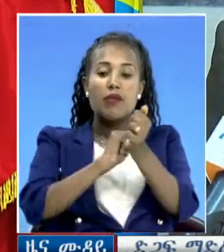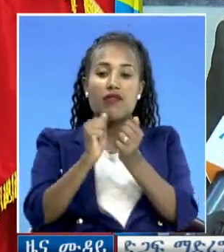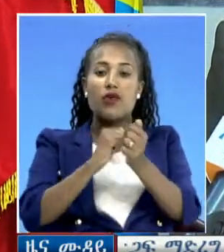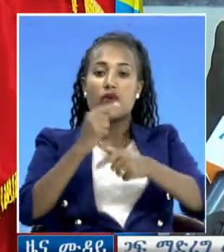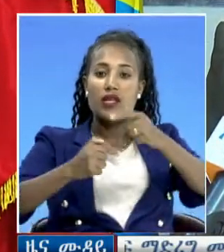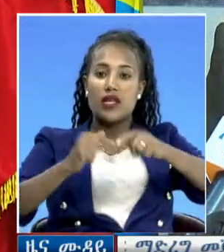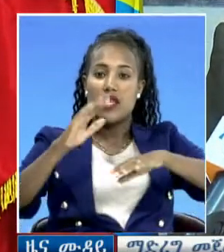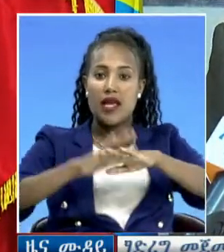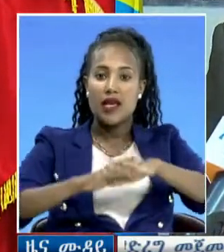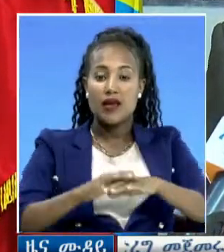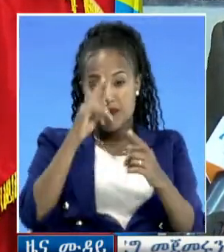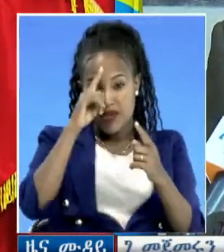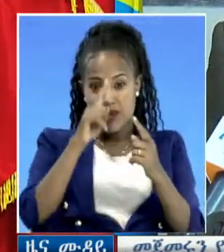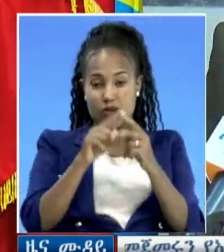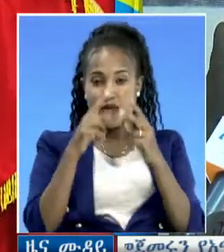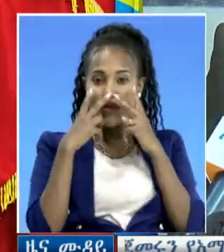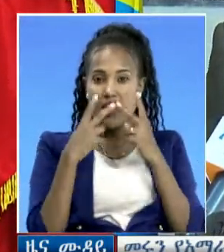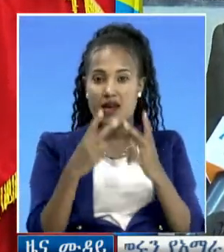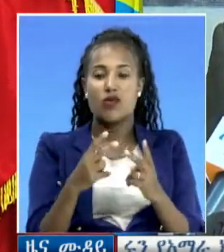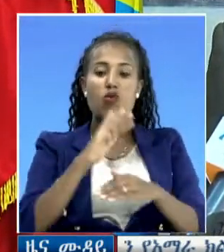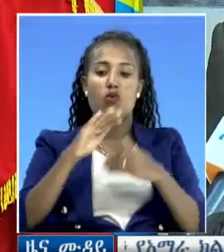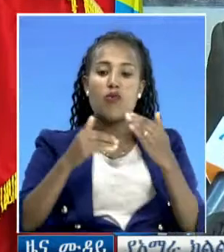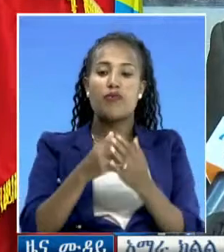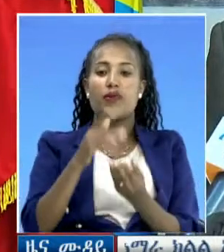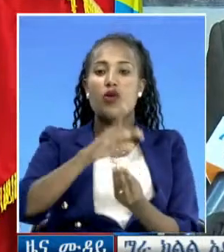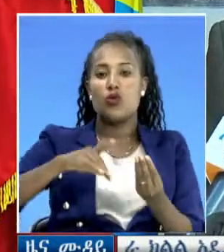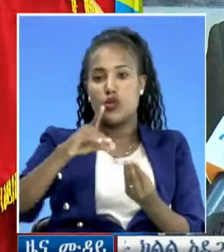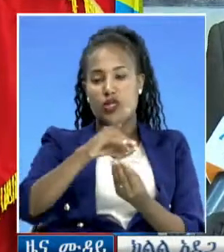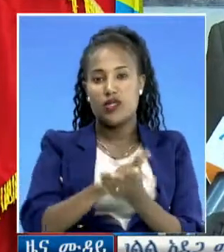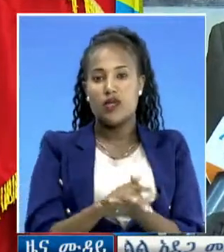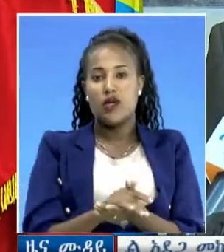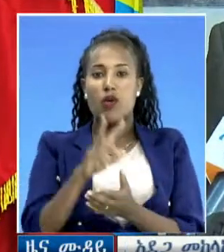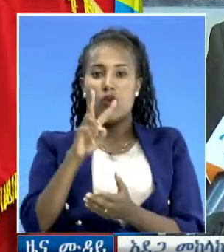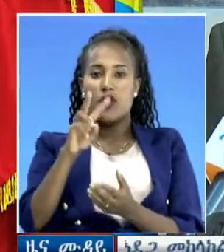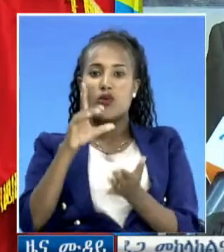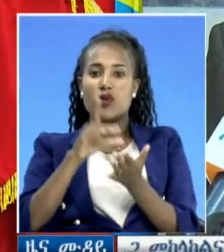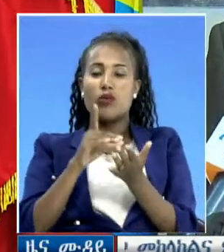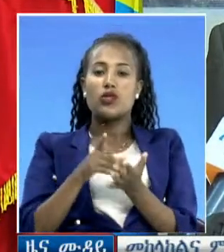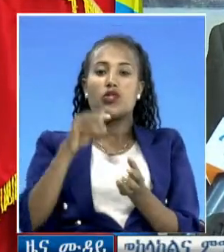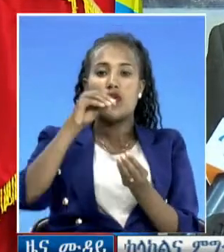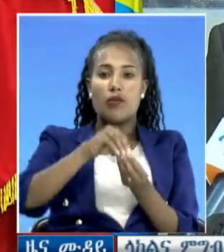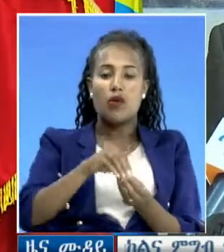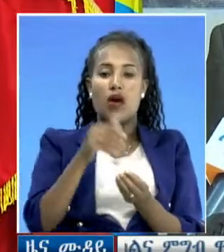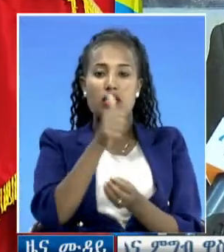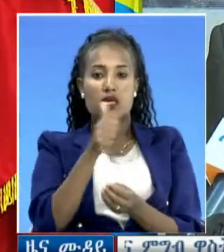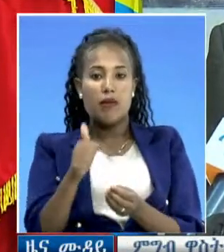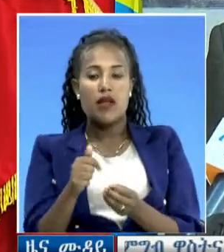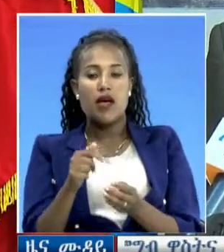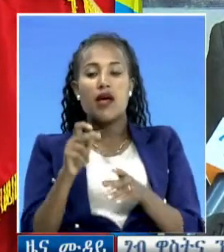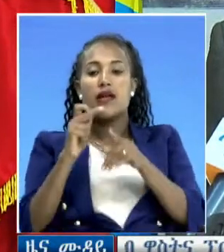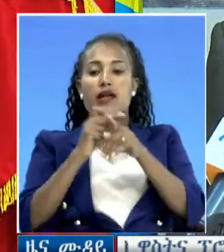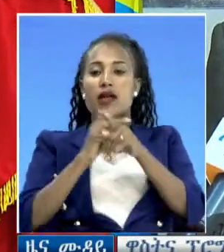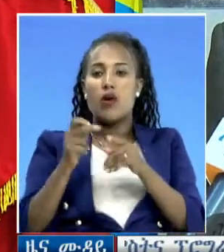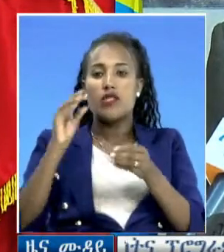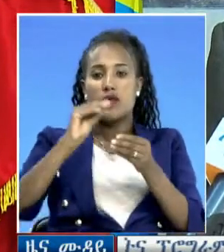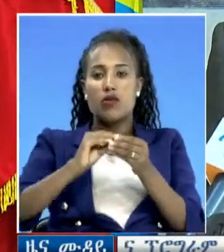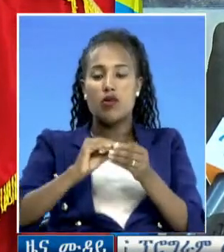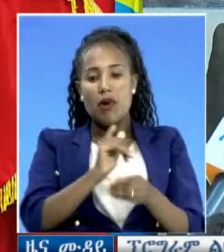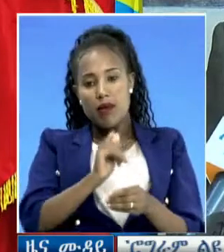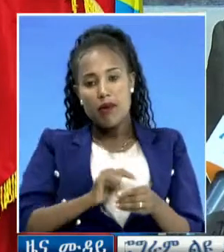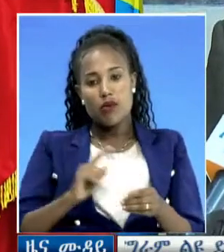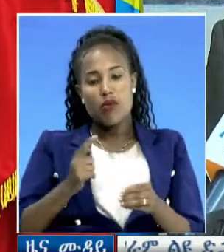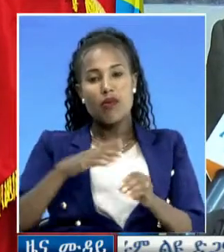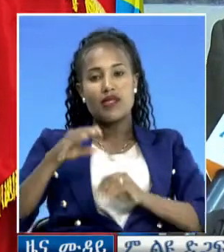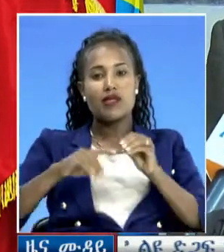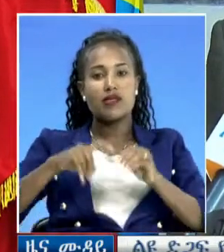ላይ በቅዱ የተመላከተው ሁሉም ክልሎች ሁለቱ ከተሞችን ጨምሮ አዲስ አበባና ድሬዳዋን ጨምሮ ባለቤቱ ነው